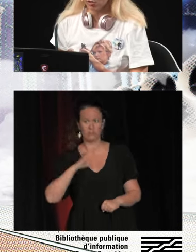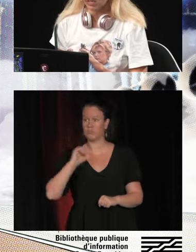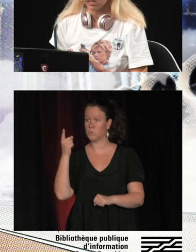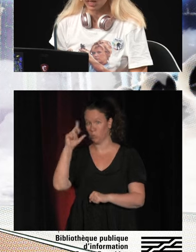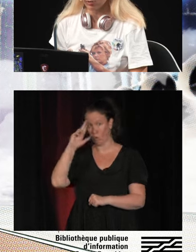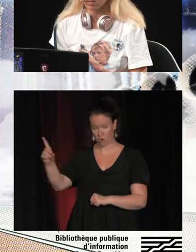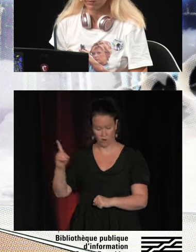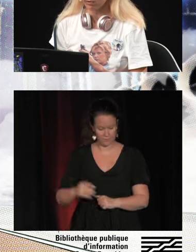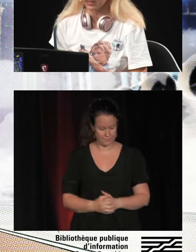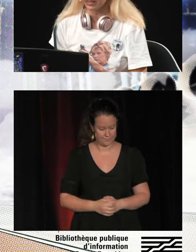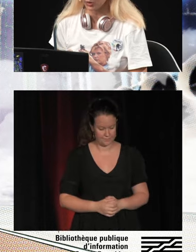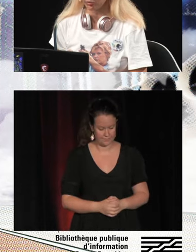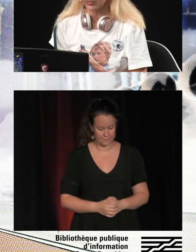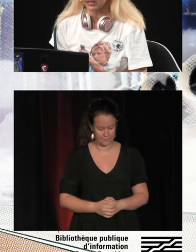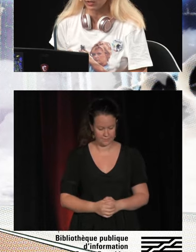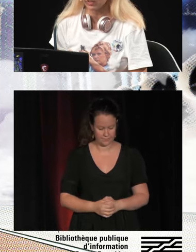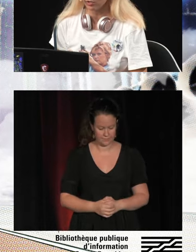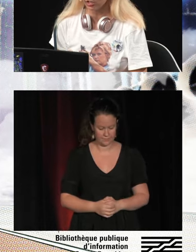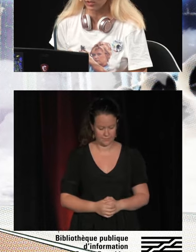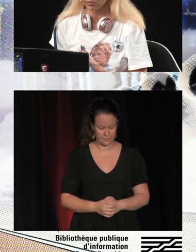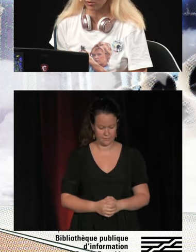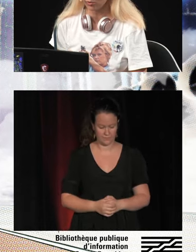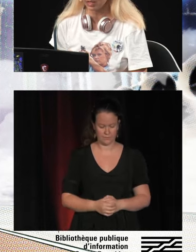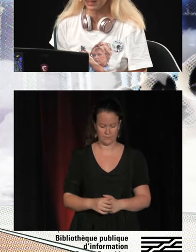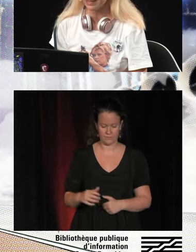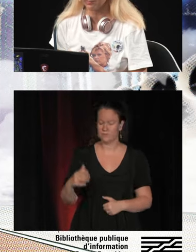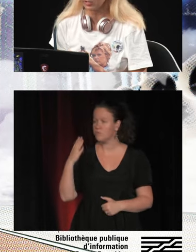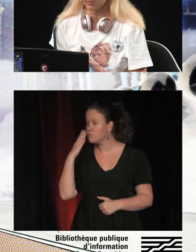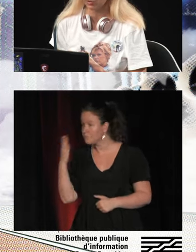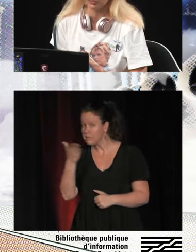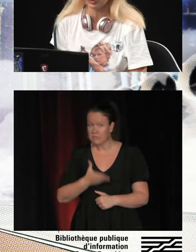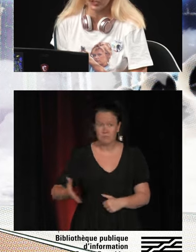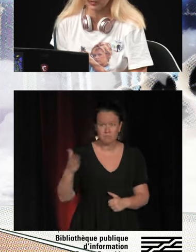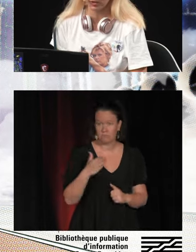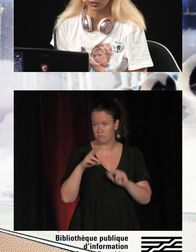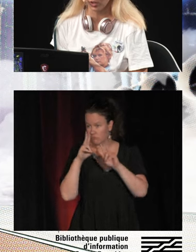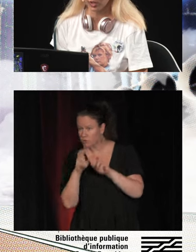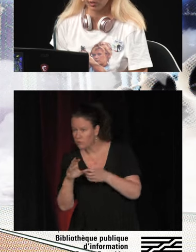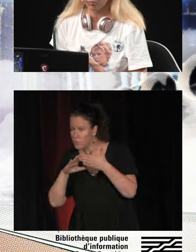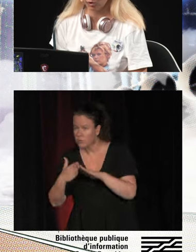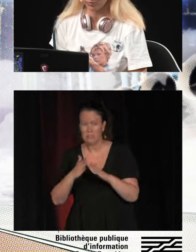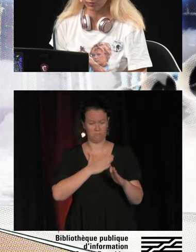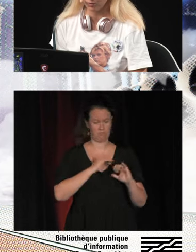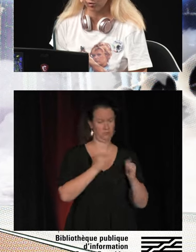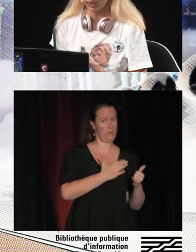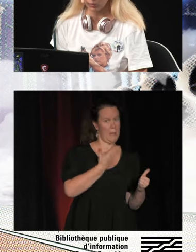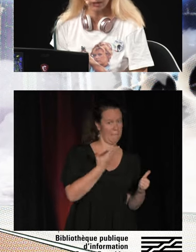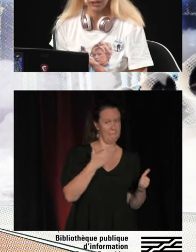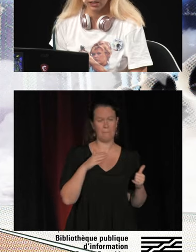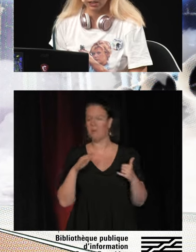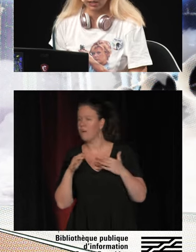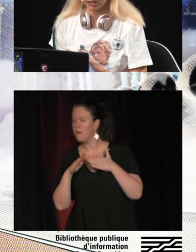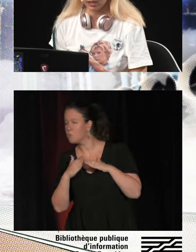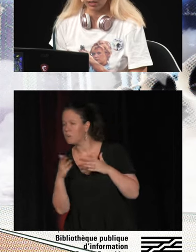vrai, rapprochez-vous des communautés. Si vous cherchez sur Internet, il y a forcément une communauté de speedrun pour votre jeu